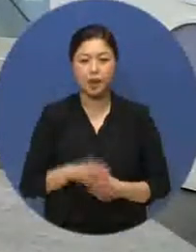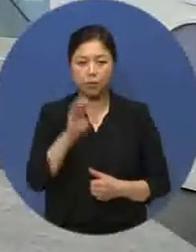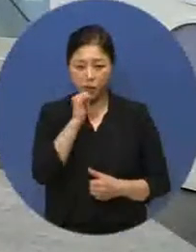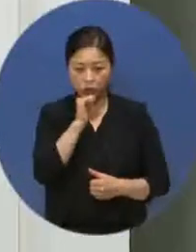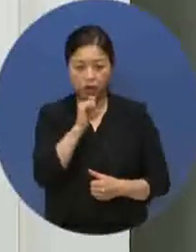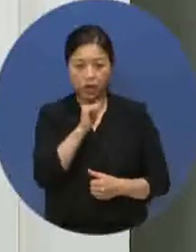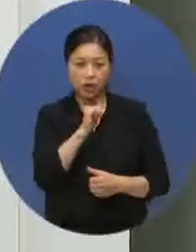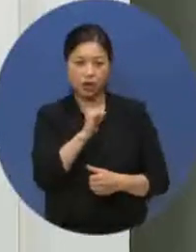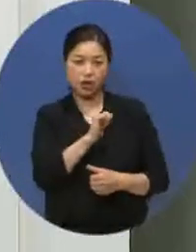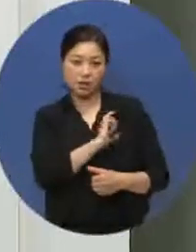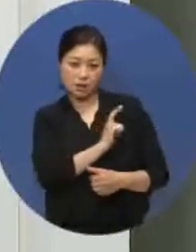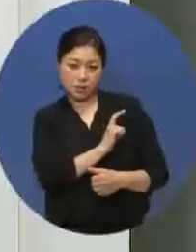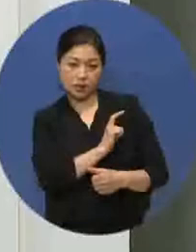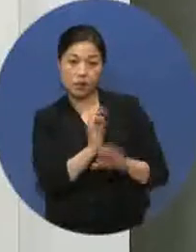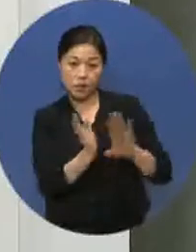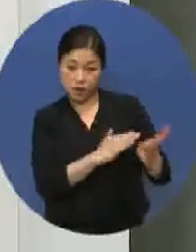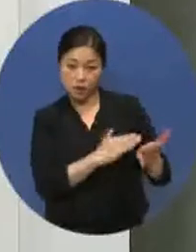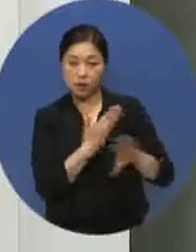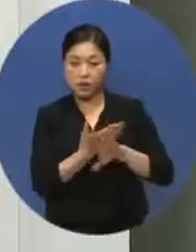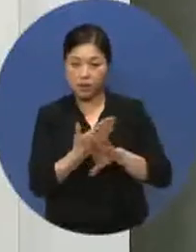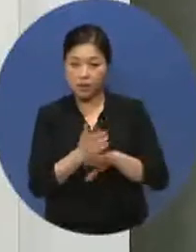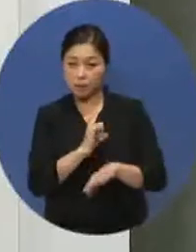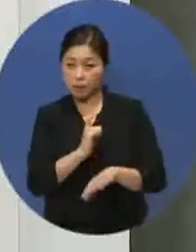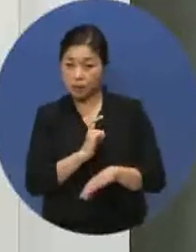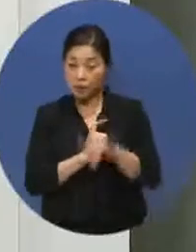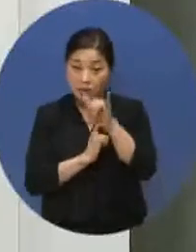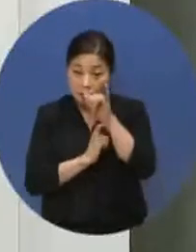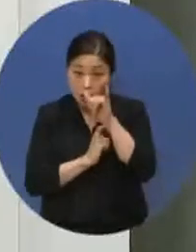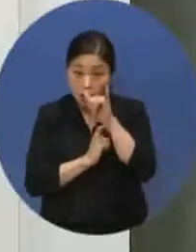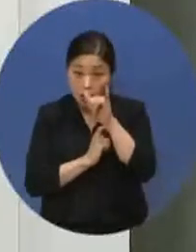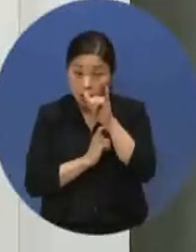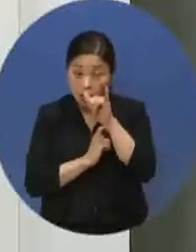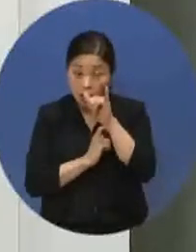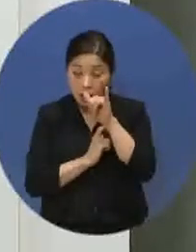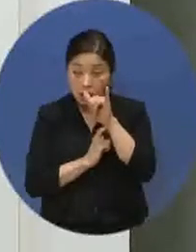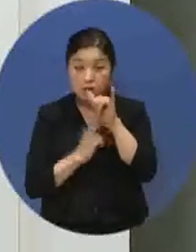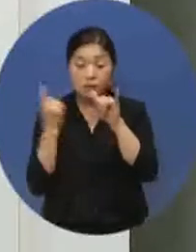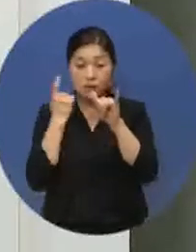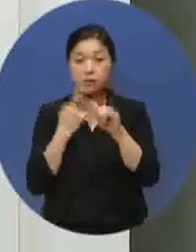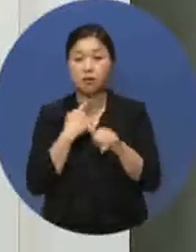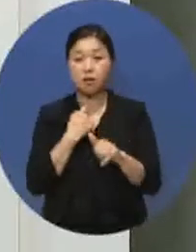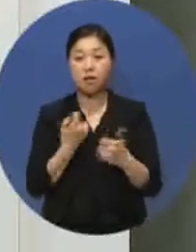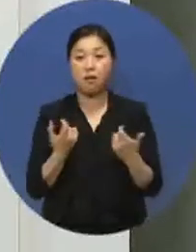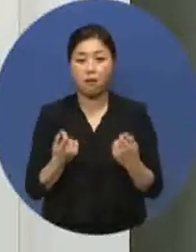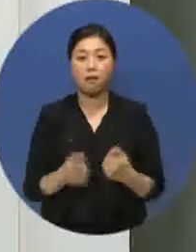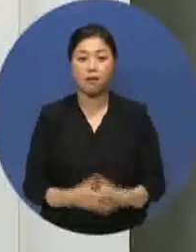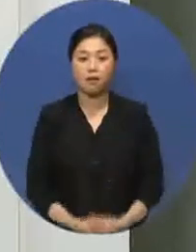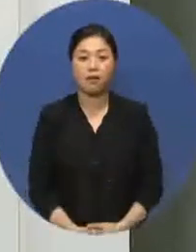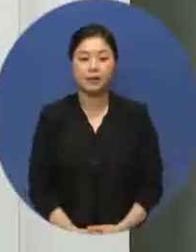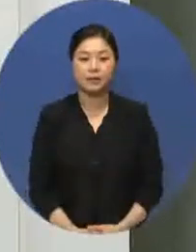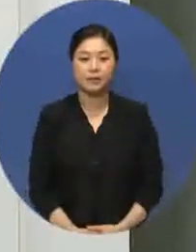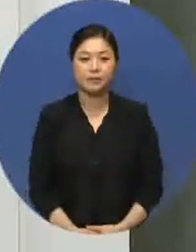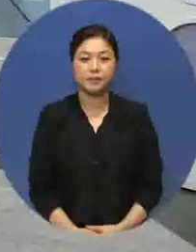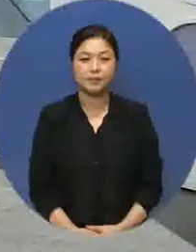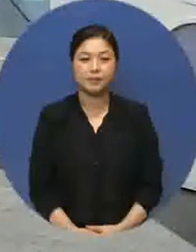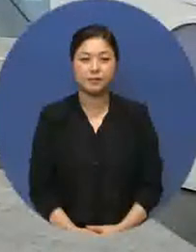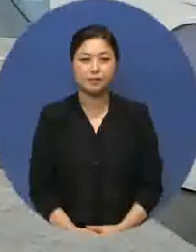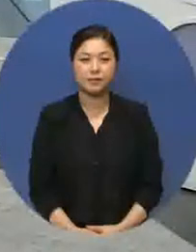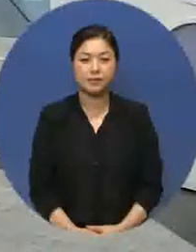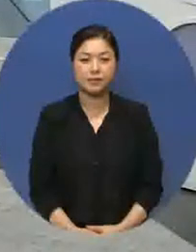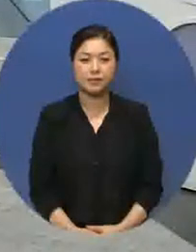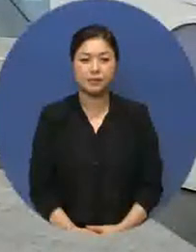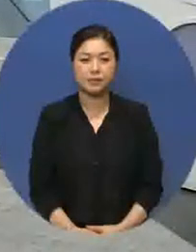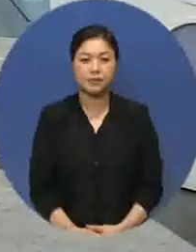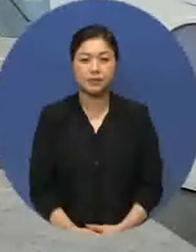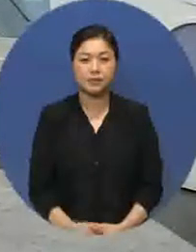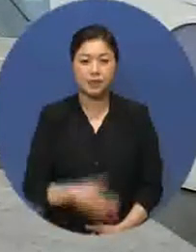말고 네. 본인이 또 무슨 다른 면허가 있다는 얘기를 내가 언뜻 들었는데. 네, 제가